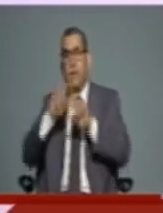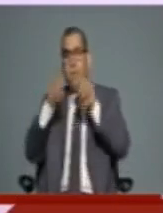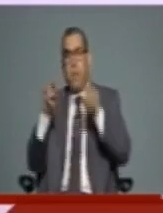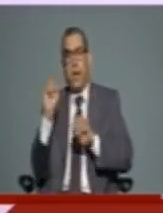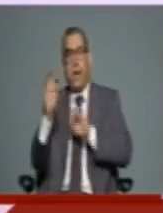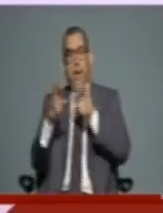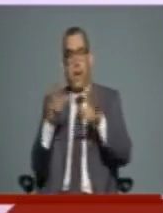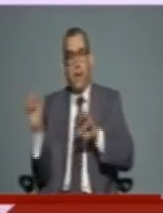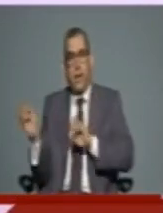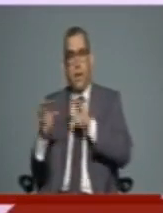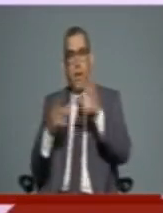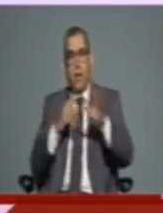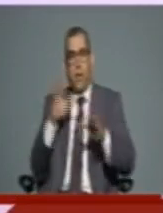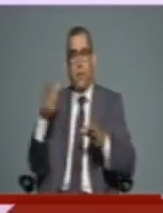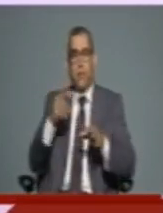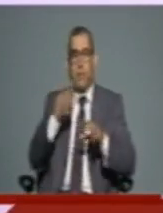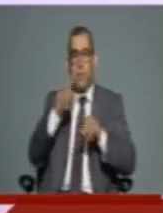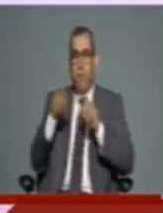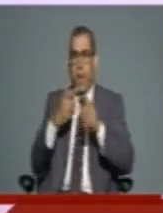يجي البقال ياخد.